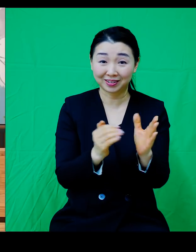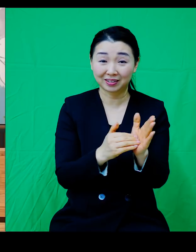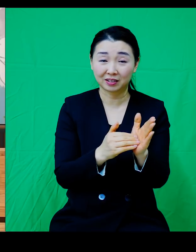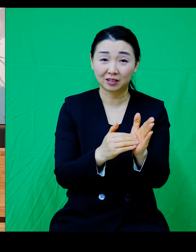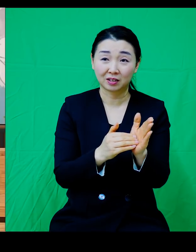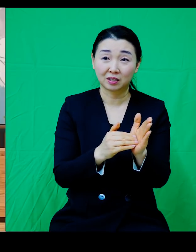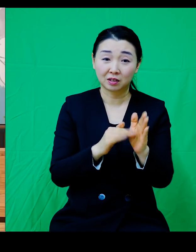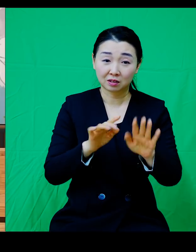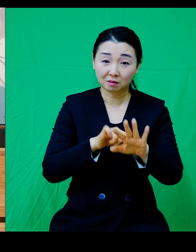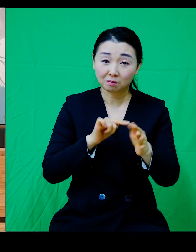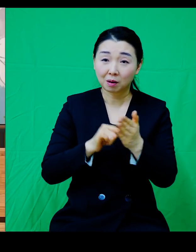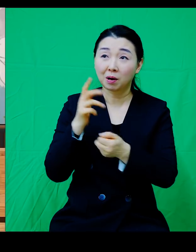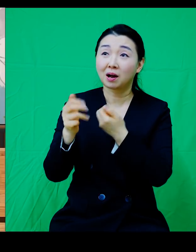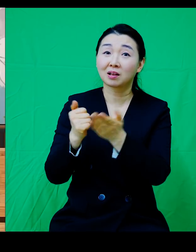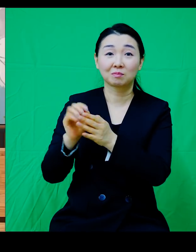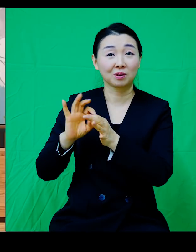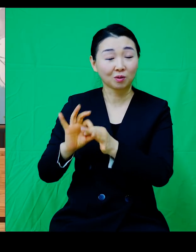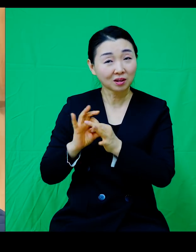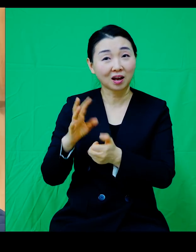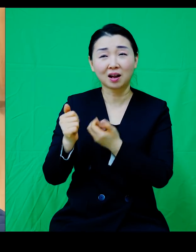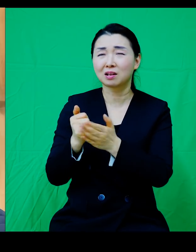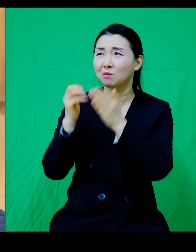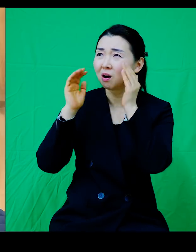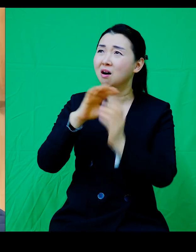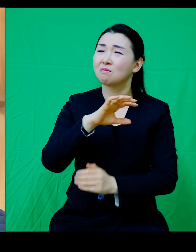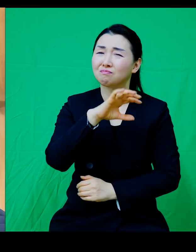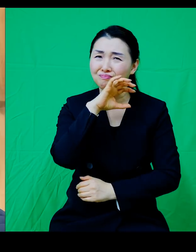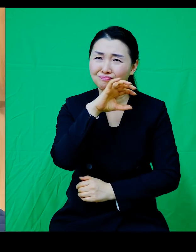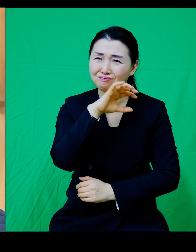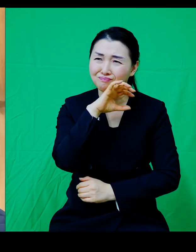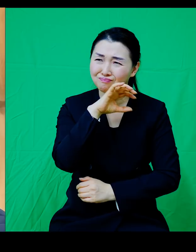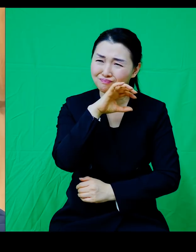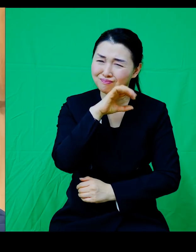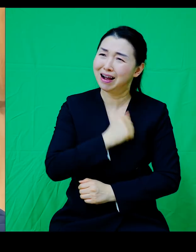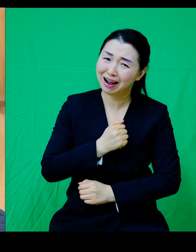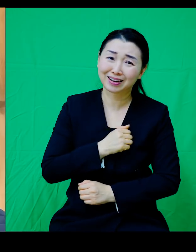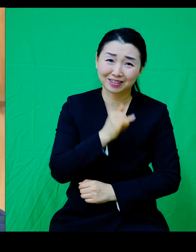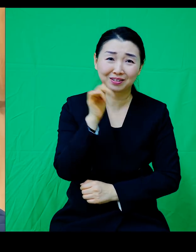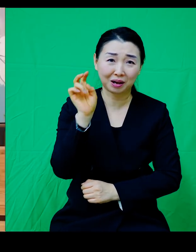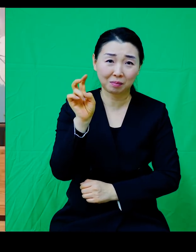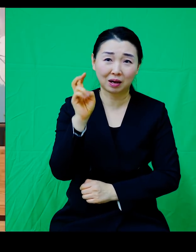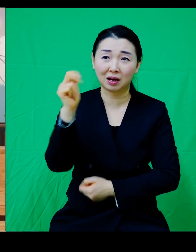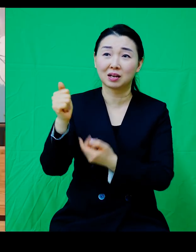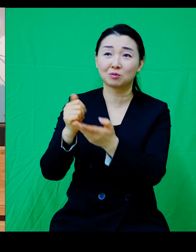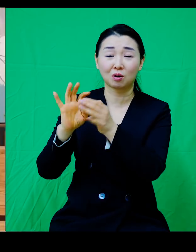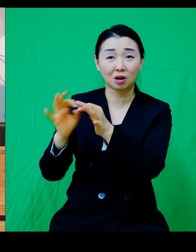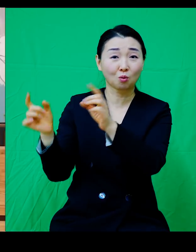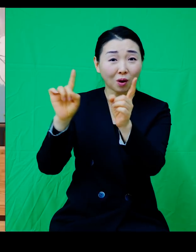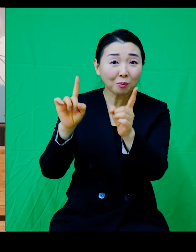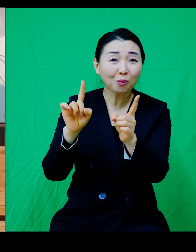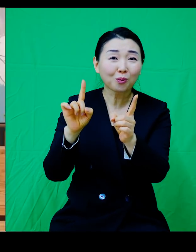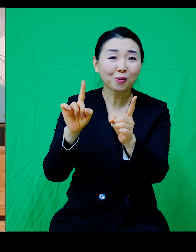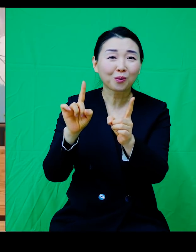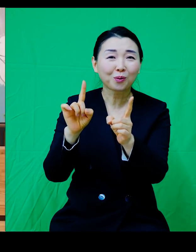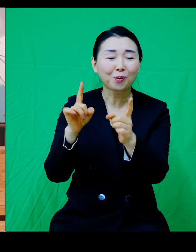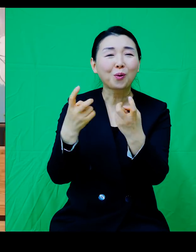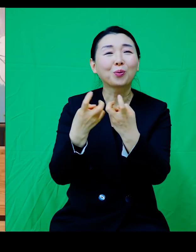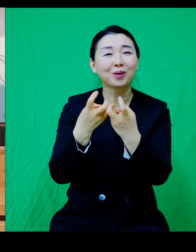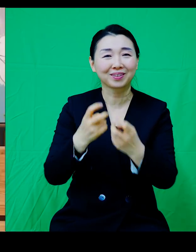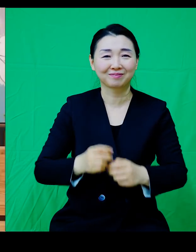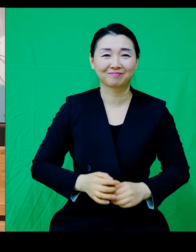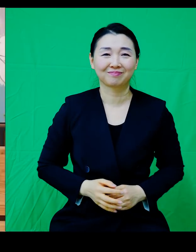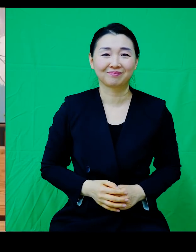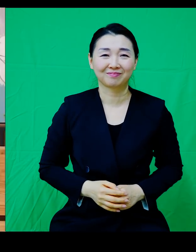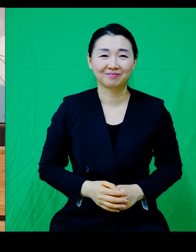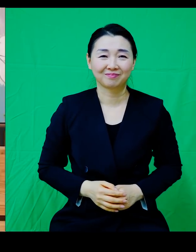됐는데 아까 그 마음속에 하나님에 관한 하나님을 향한 분노와 원망이 있었잖아요. 네네. 하나님과의 관계는 어떻게 회복이 됐을까